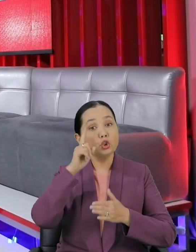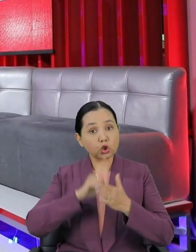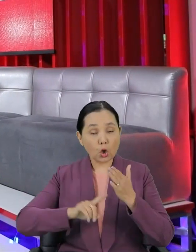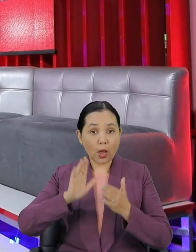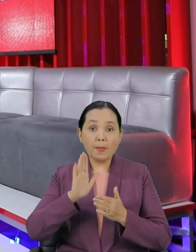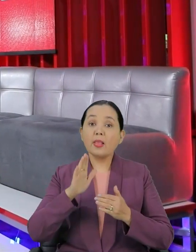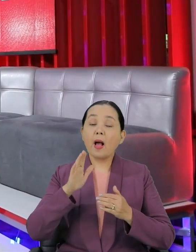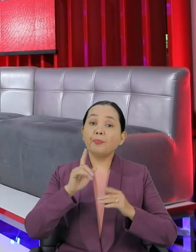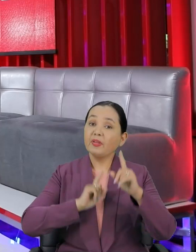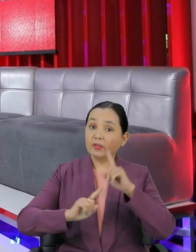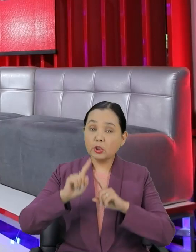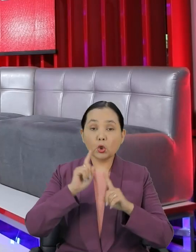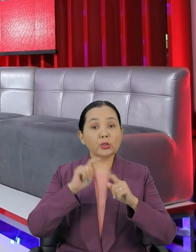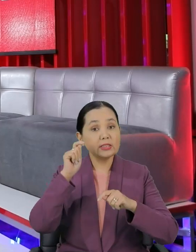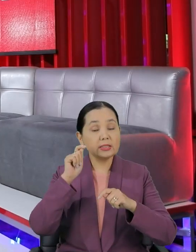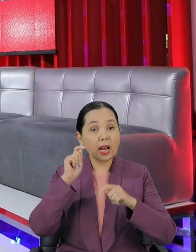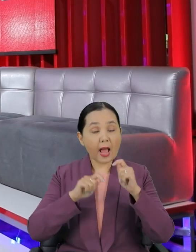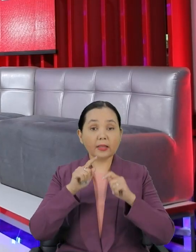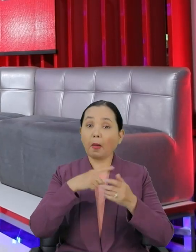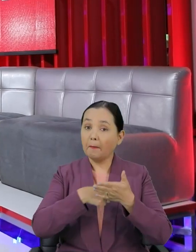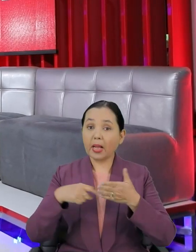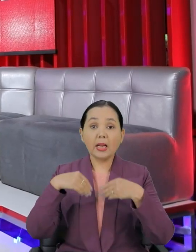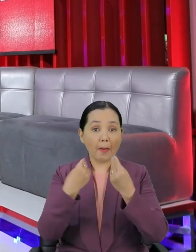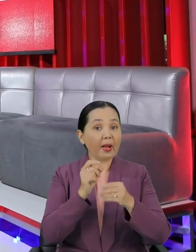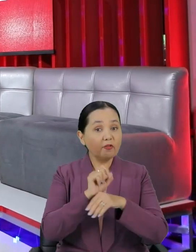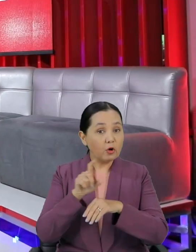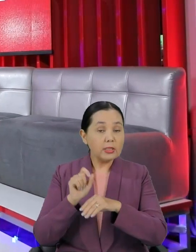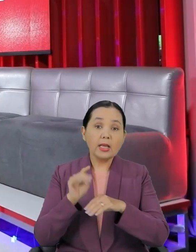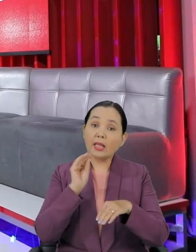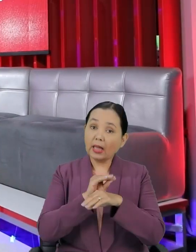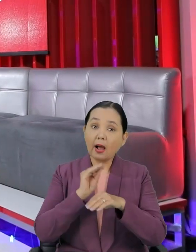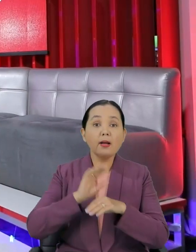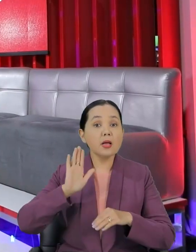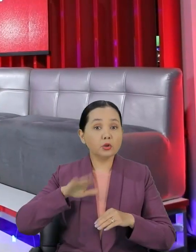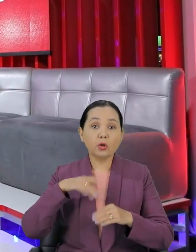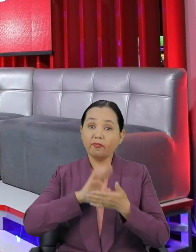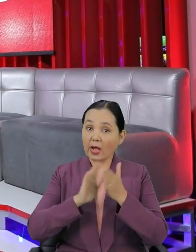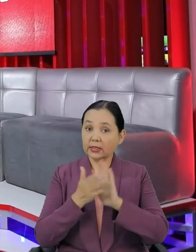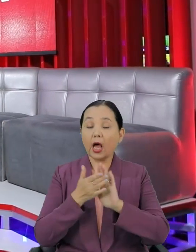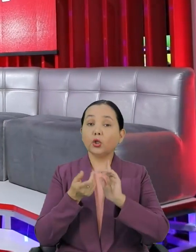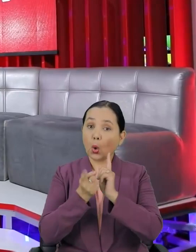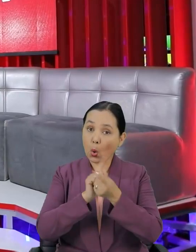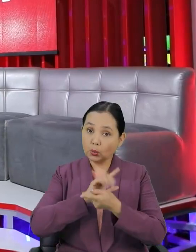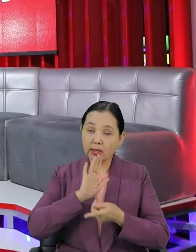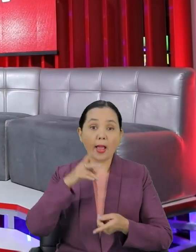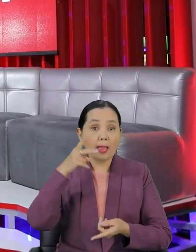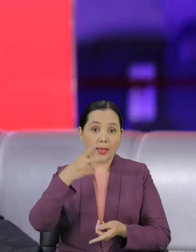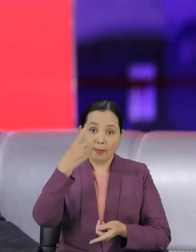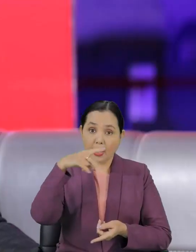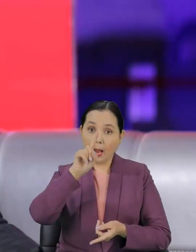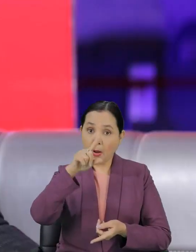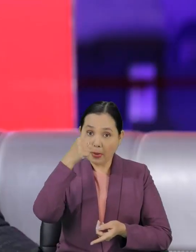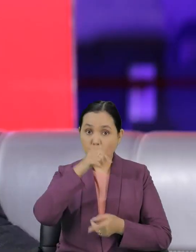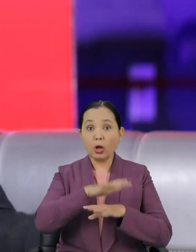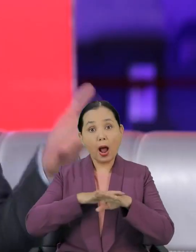ishonamizki, video selektor yig'ilishidan so'ng belgilab berilgan vazifalar va tanqidlardan so'ng vaziyat o'zgaradi. 2021